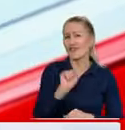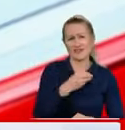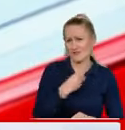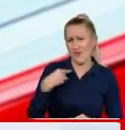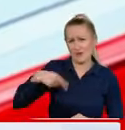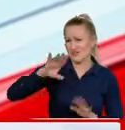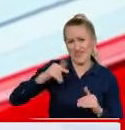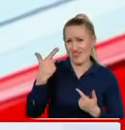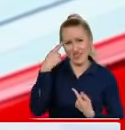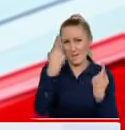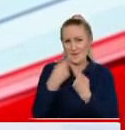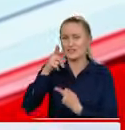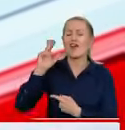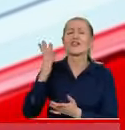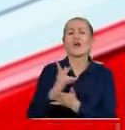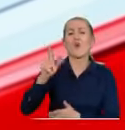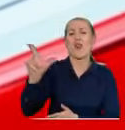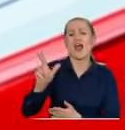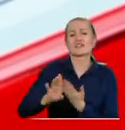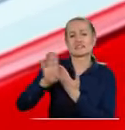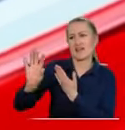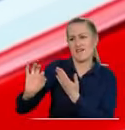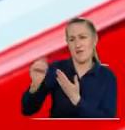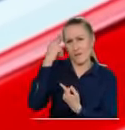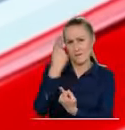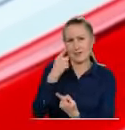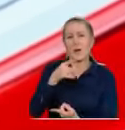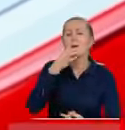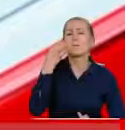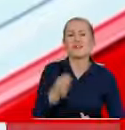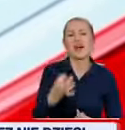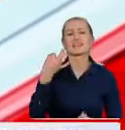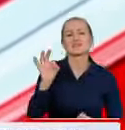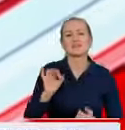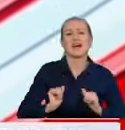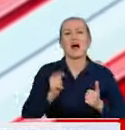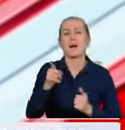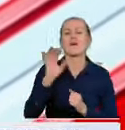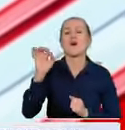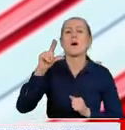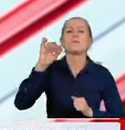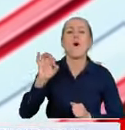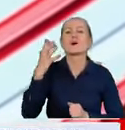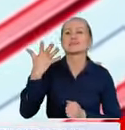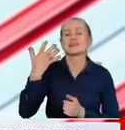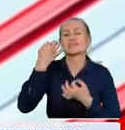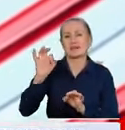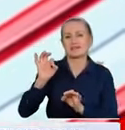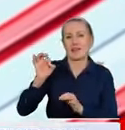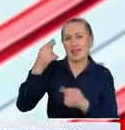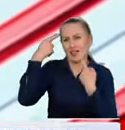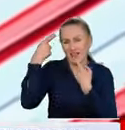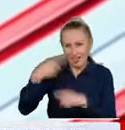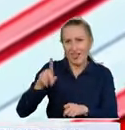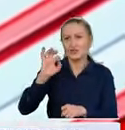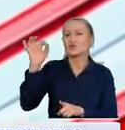rozważa poza siłami skrajnie lewicowymi. To pytanie, które ma oczywiście pogrążyć kandydata Platformy Obywatelskiej, którego słowa zostały